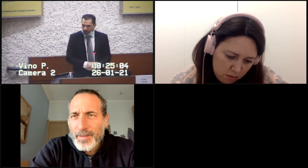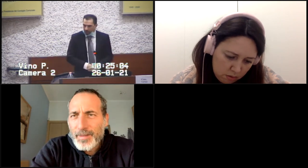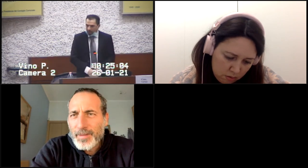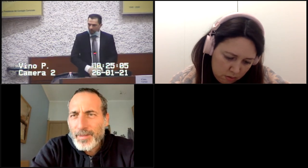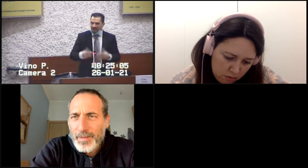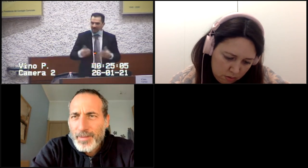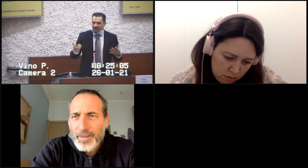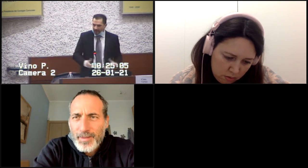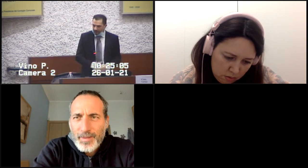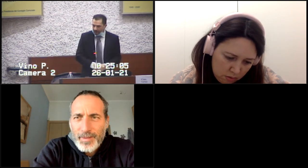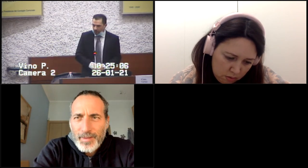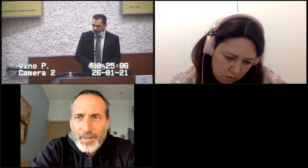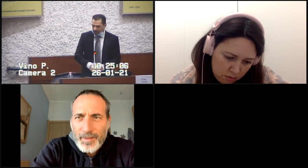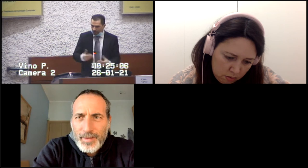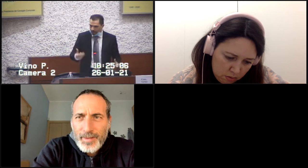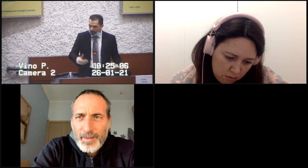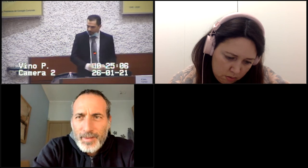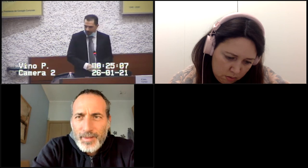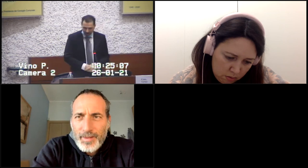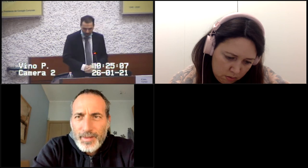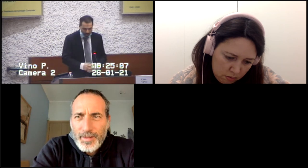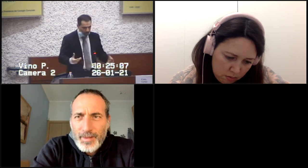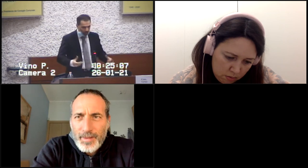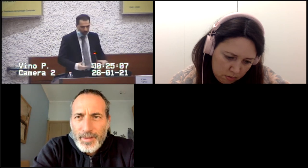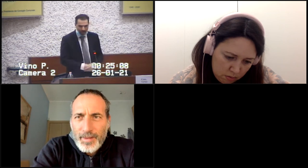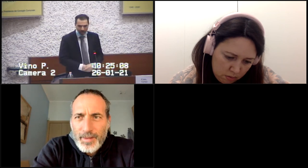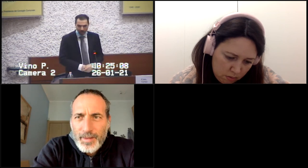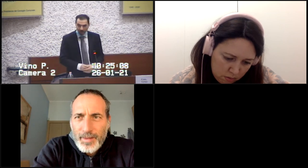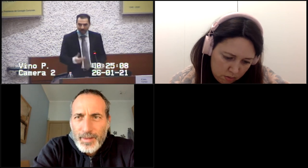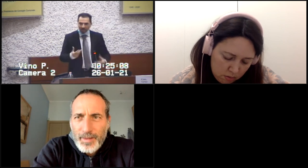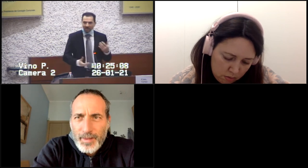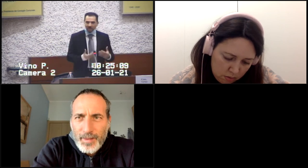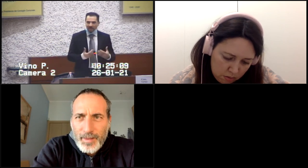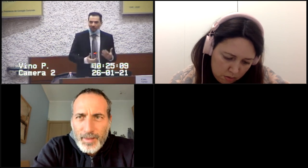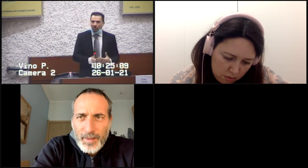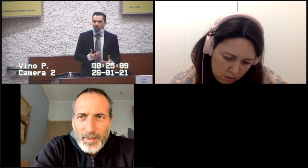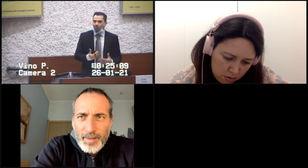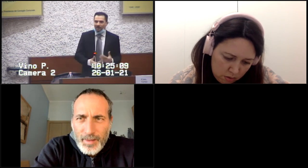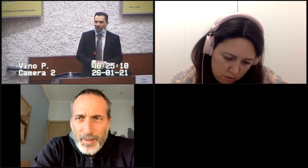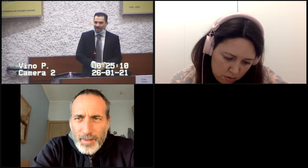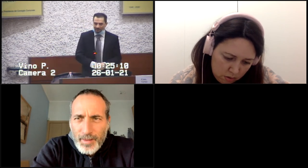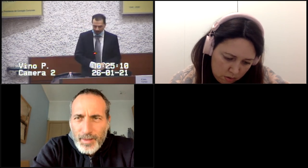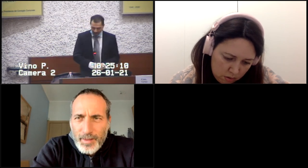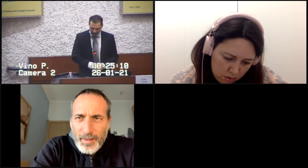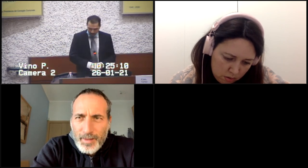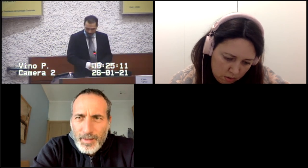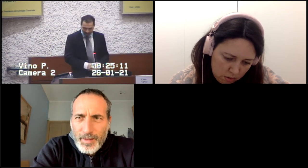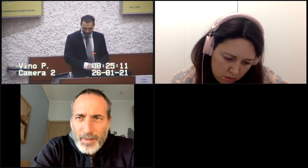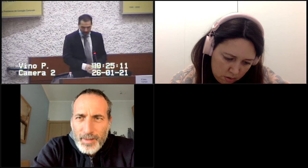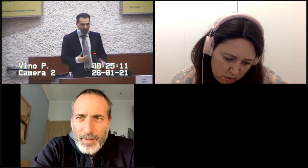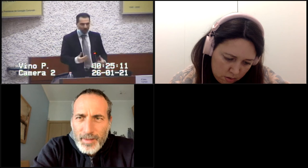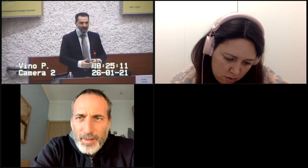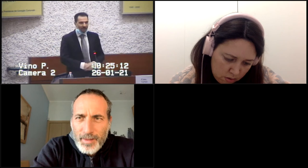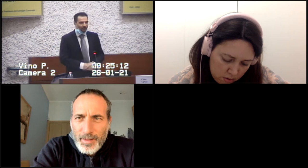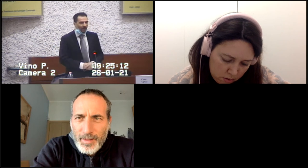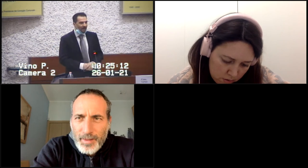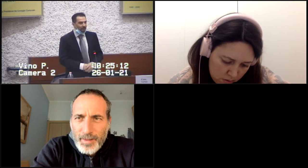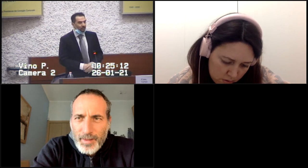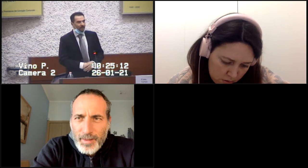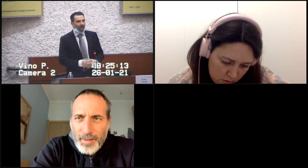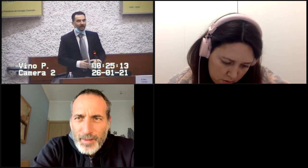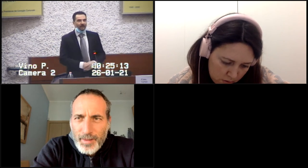fossero miliardi che dovessimo distribuire su tutto il territorio. Mi viene in mente un po' un qualcosa come un po' di anni